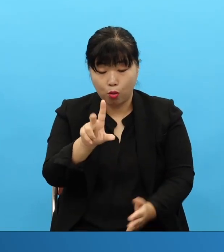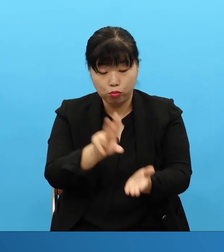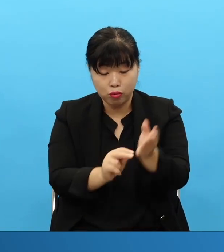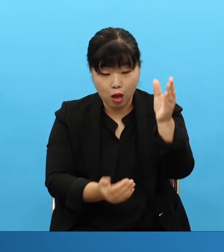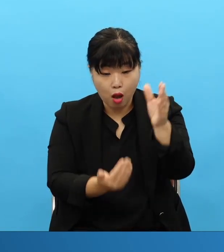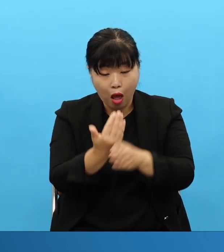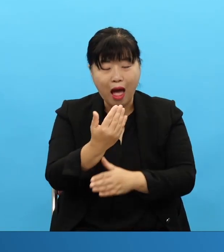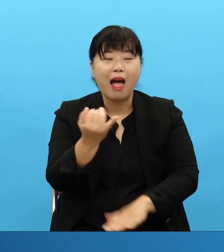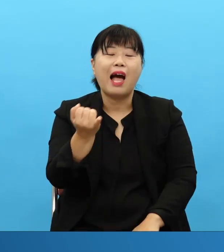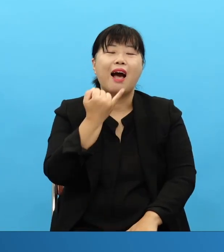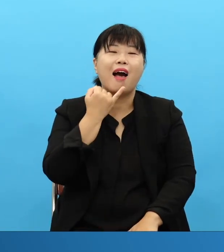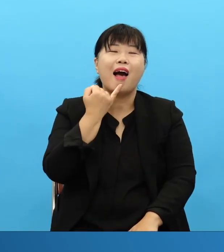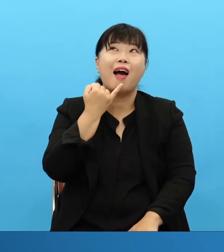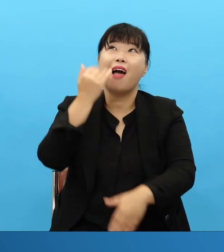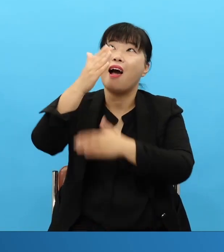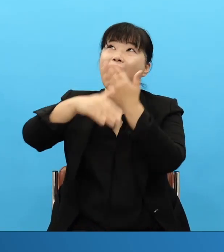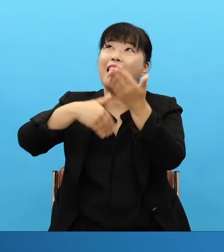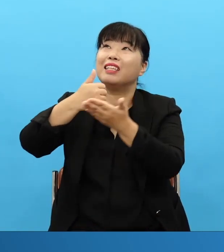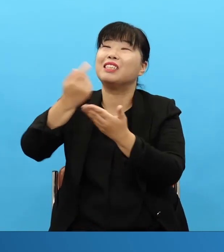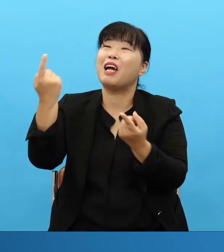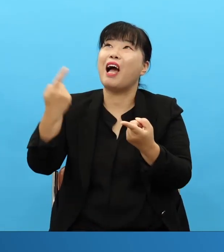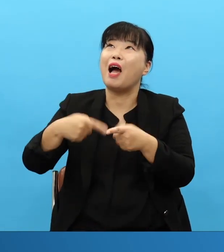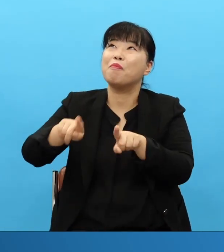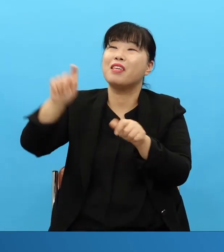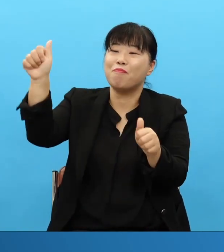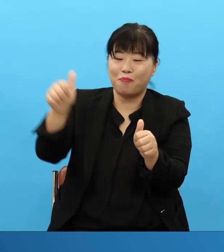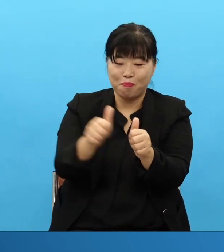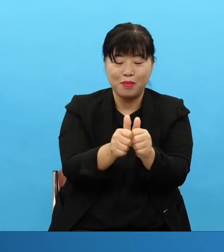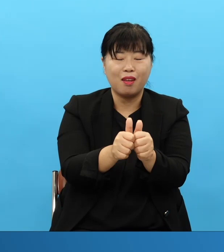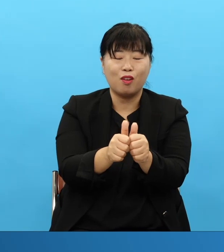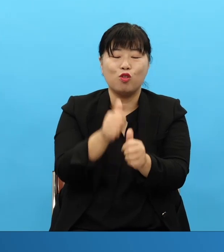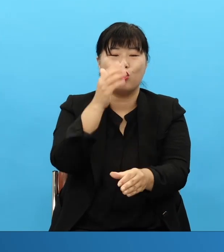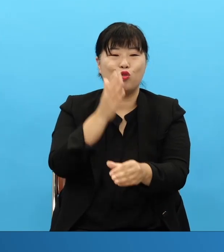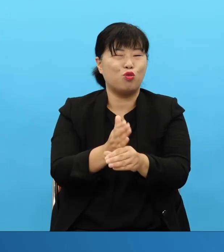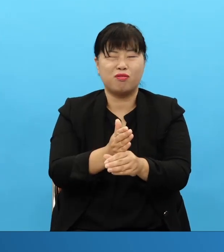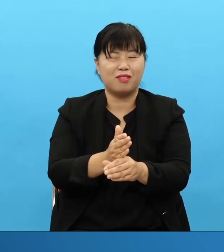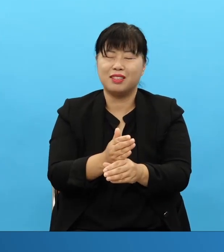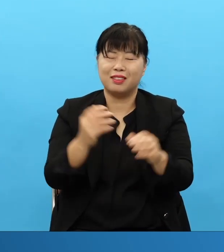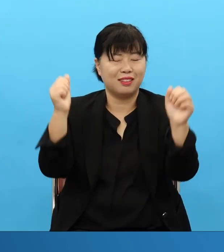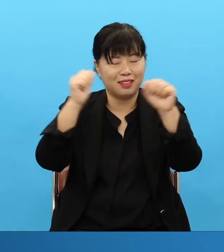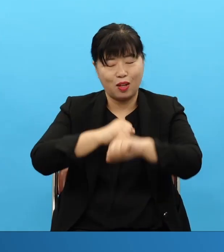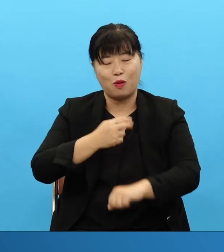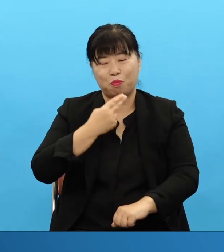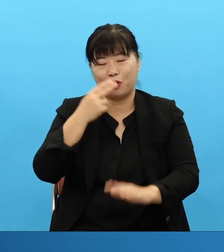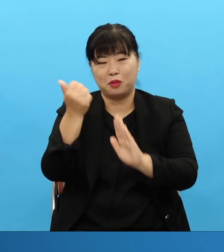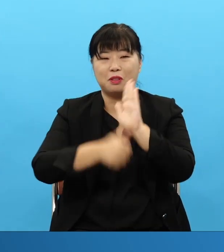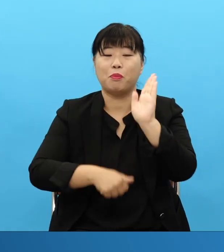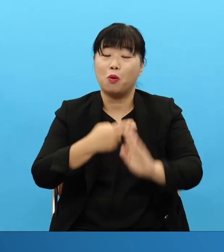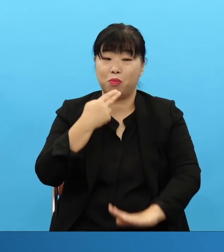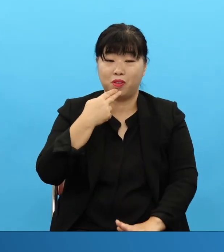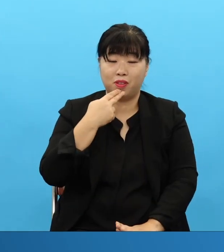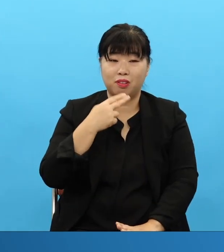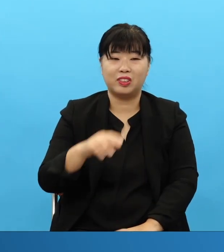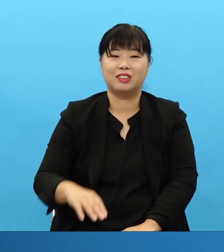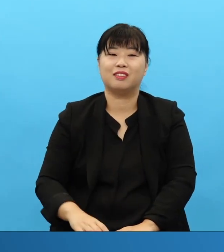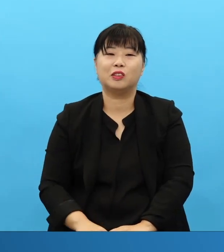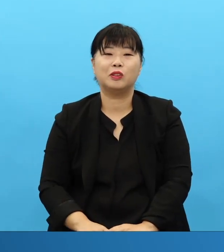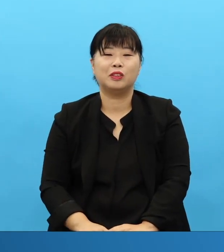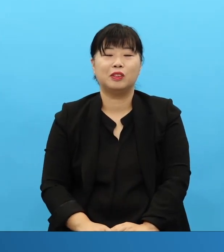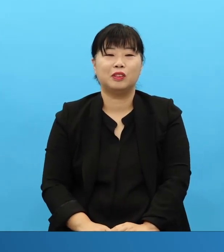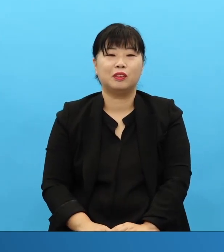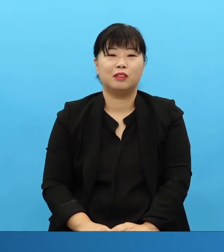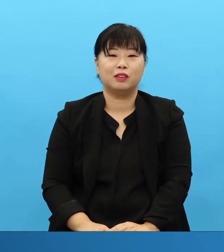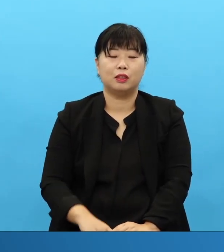응답받아서 움직이면 반드시 승리하게 돼 있습니다. Then as you receive answers and move according to that, you will absolutely triumph. 그래서 제일